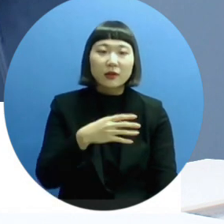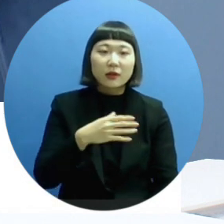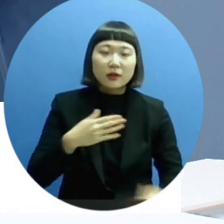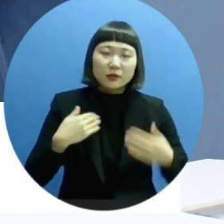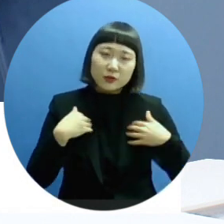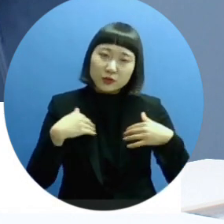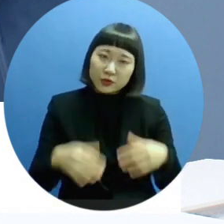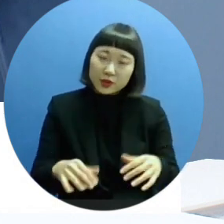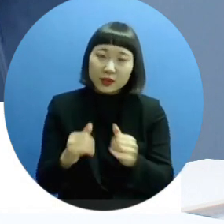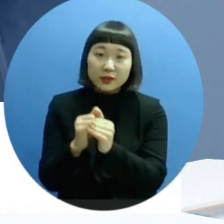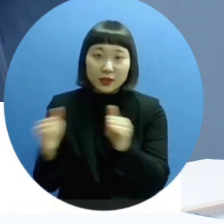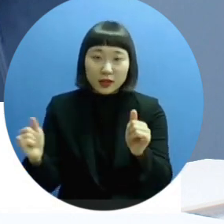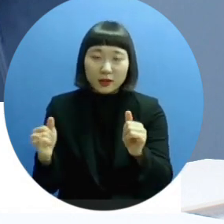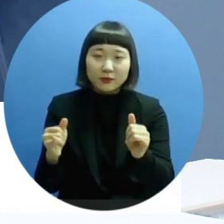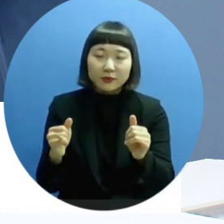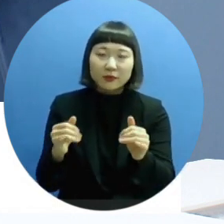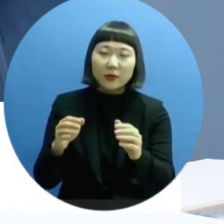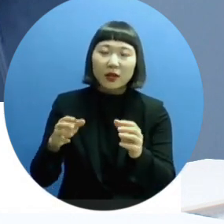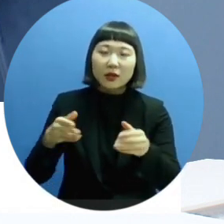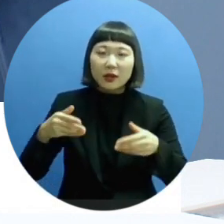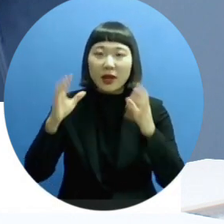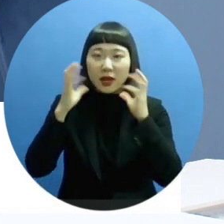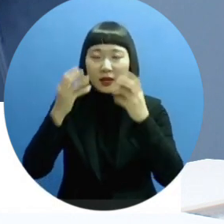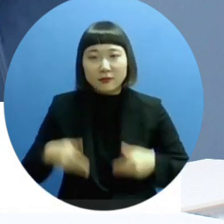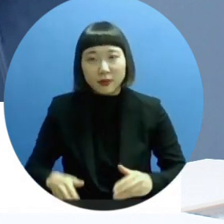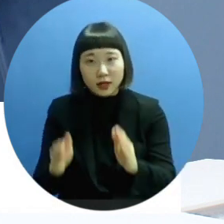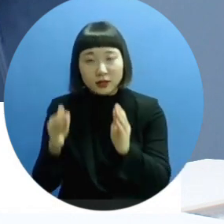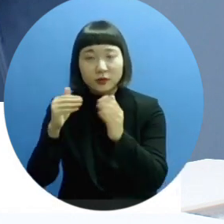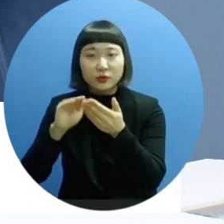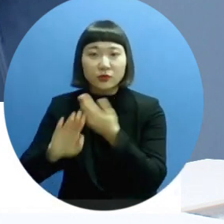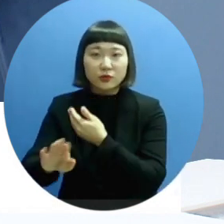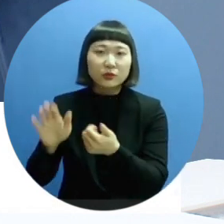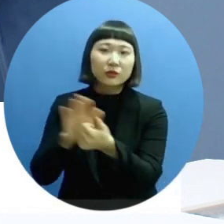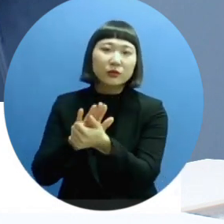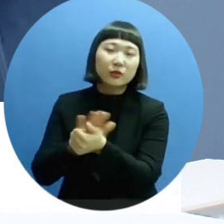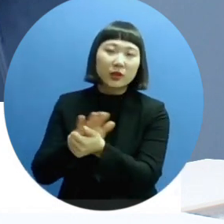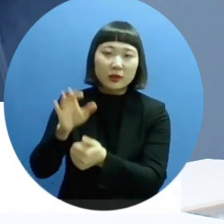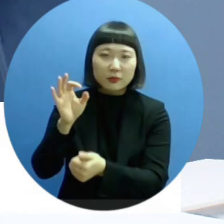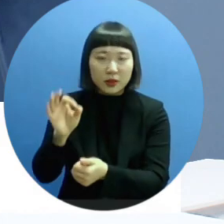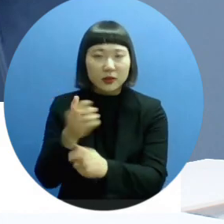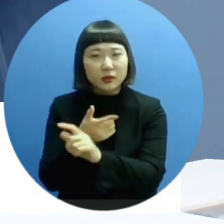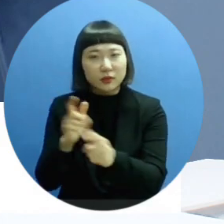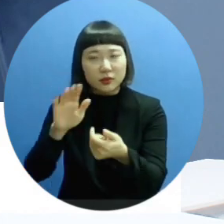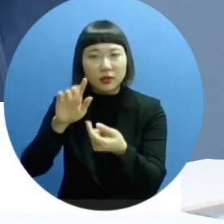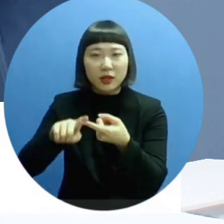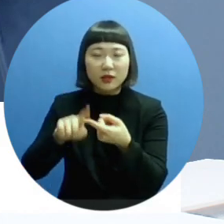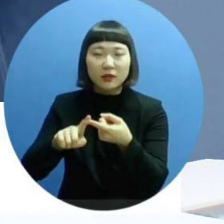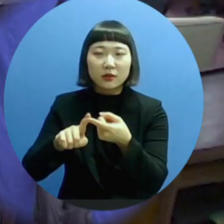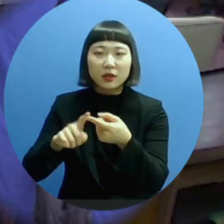지원과 남동산단 컨설팅 예산 등이 전액 삭감됐습니다. 보도에 김지영 기자입니다.